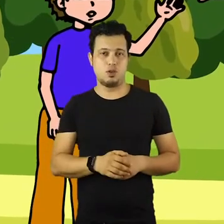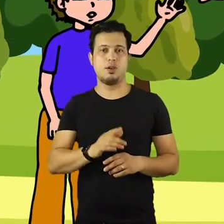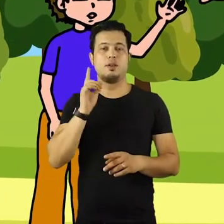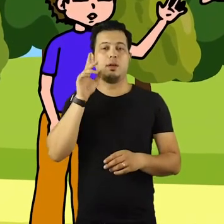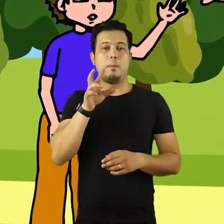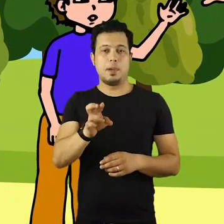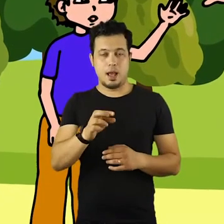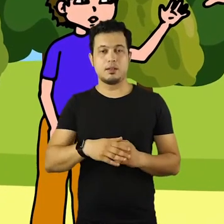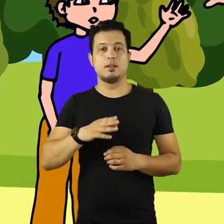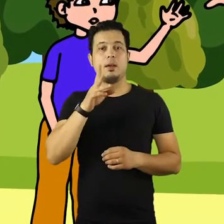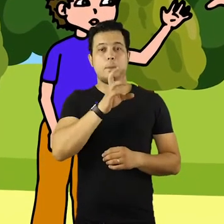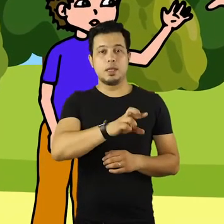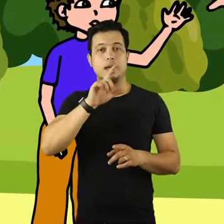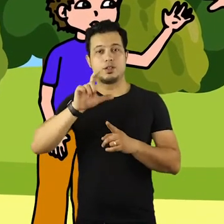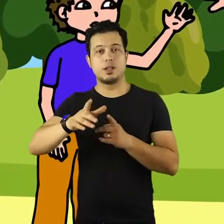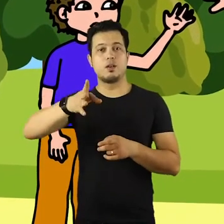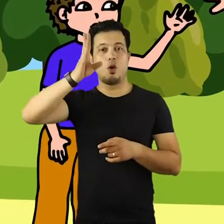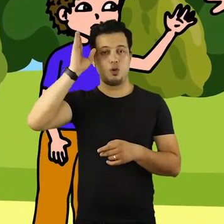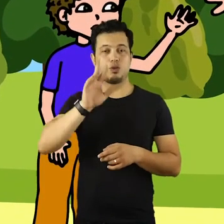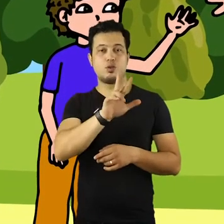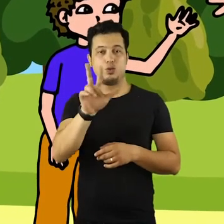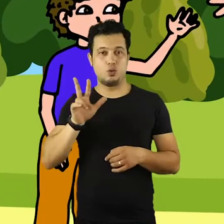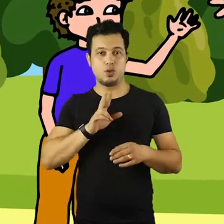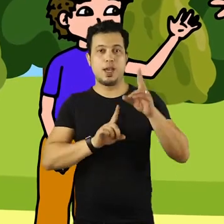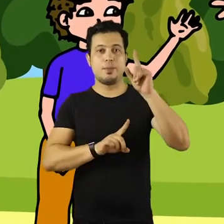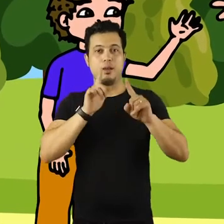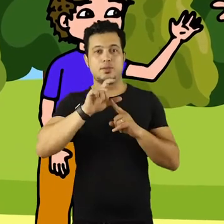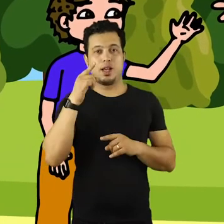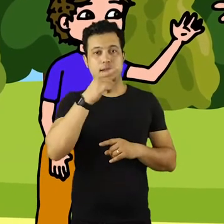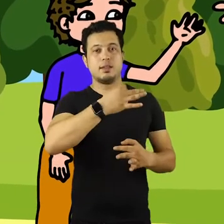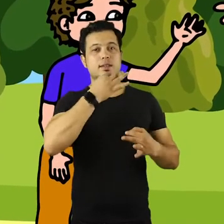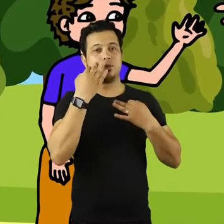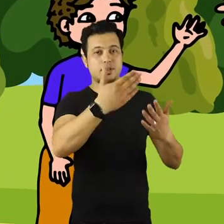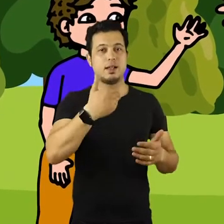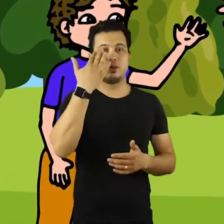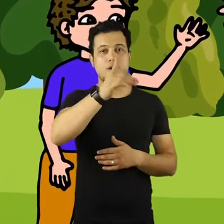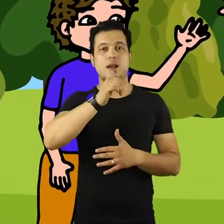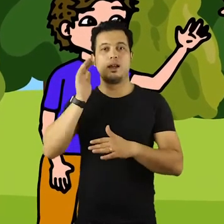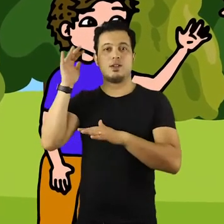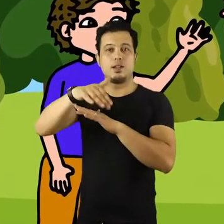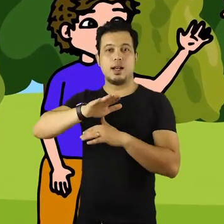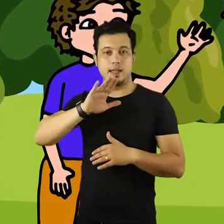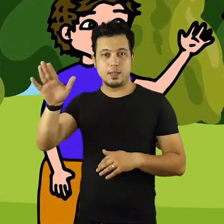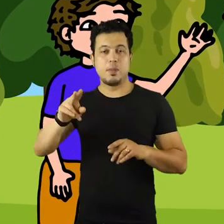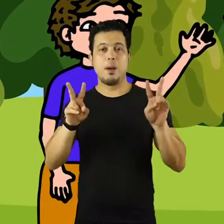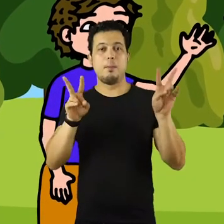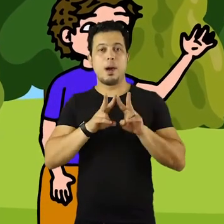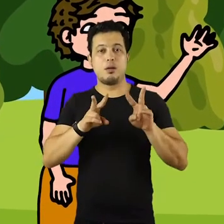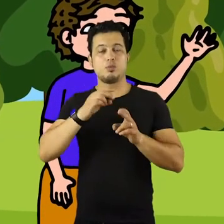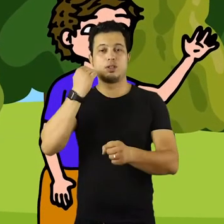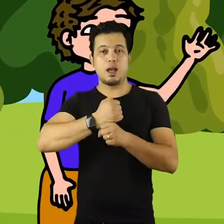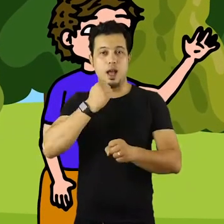Horoz, Pınar ve Çınar ona teşekkür edip şelaleye ulaşmak için bir an önce Mahmut Gazi Türbesi'nin